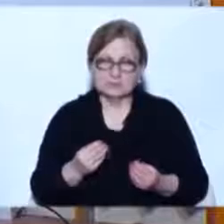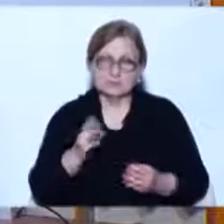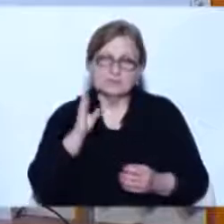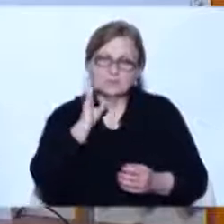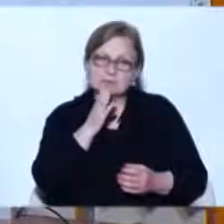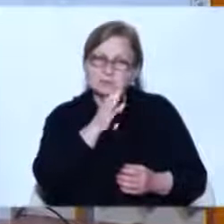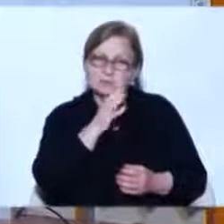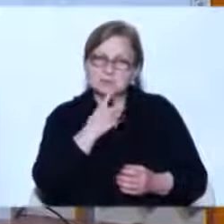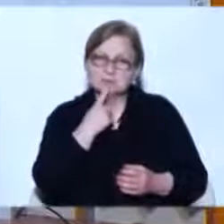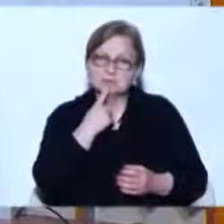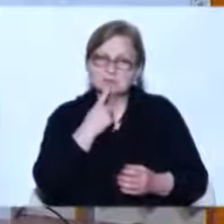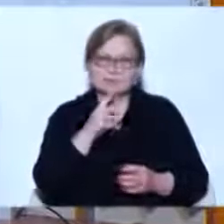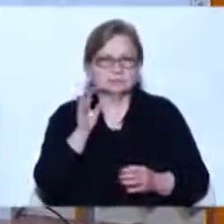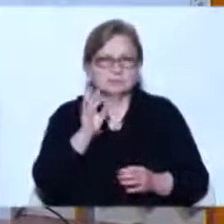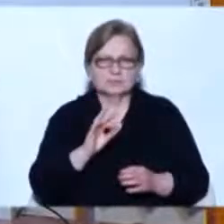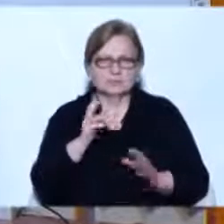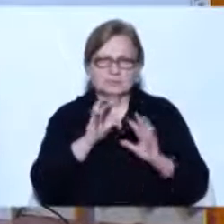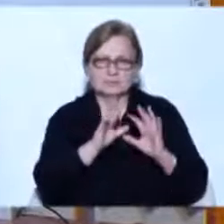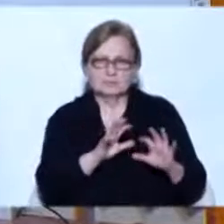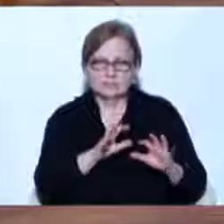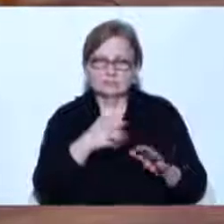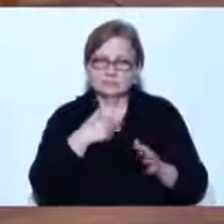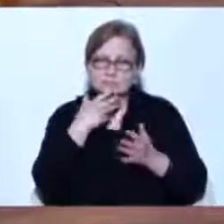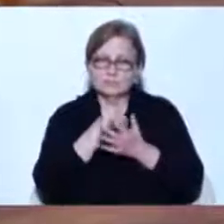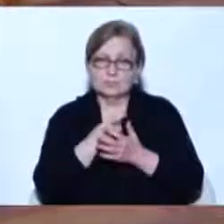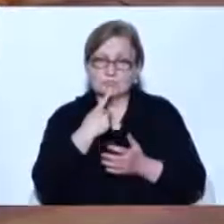დედაენაზე უნდა ვიზრუნოთ. ჩვენს მშობლიურ ენაზე.